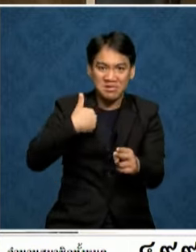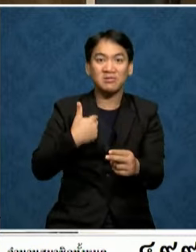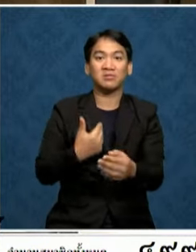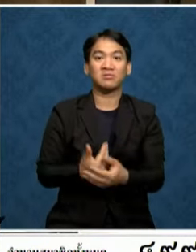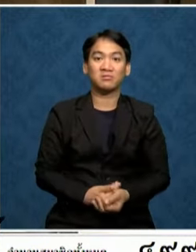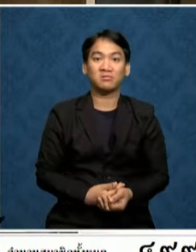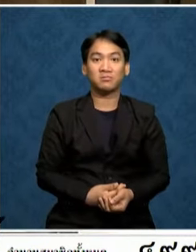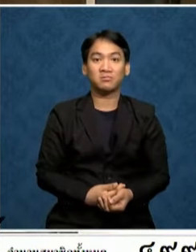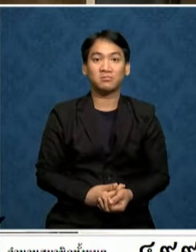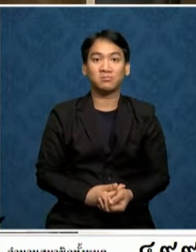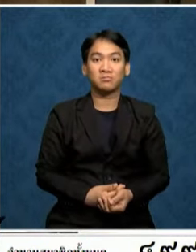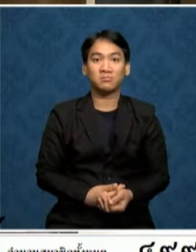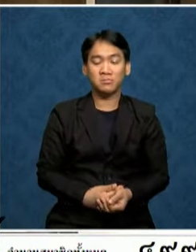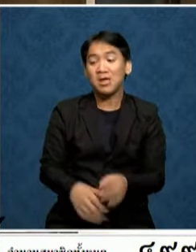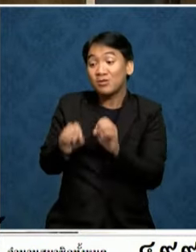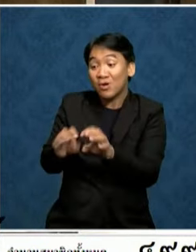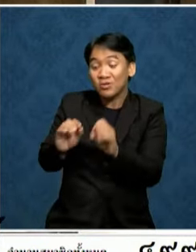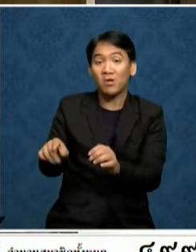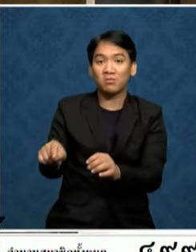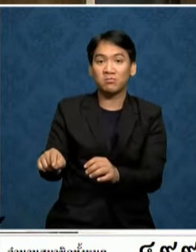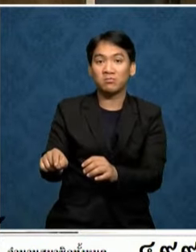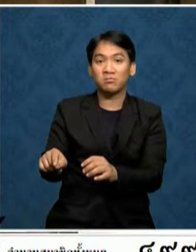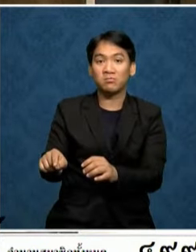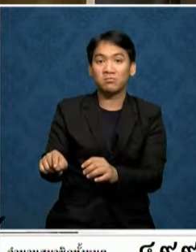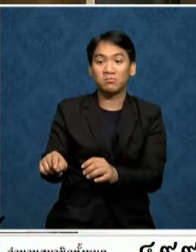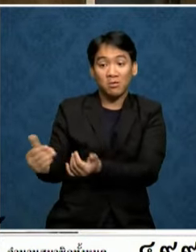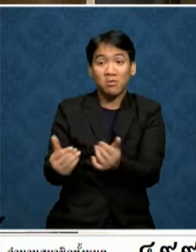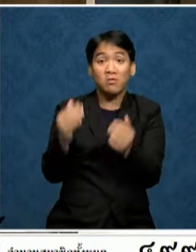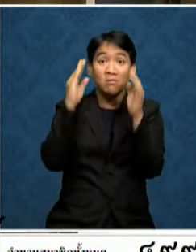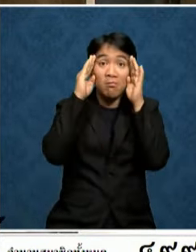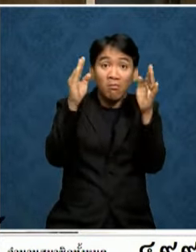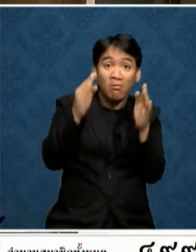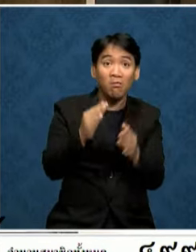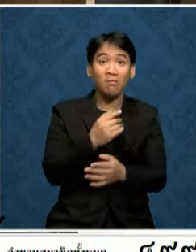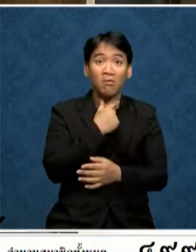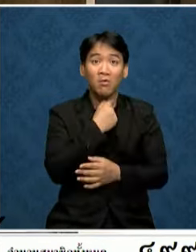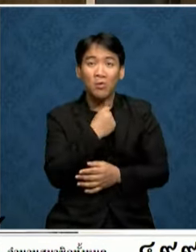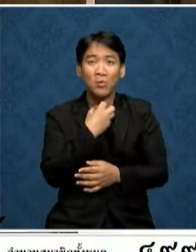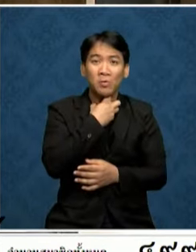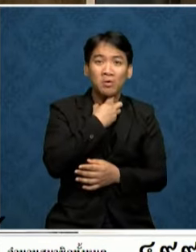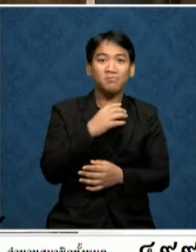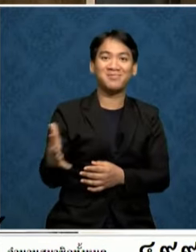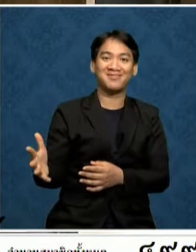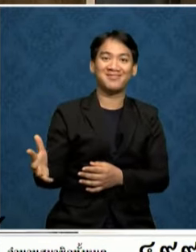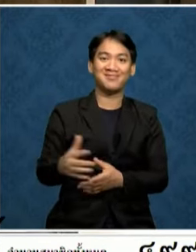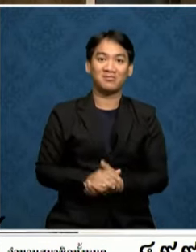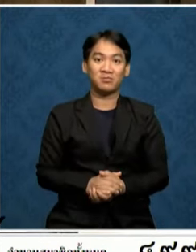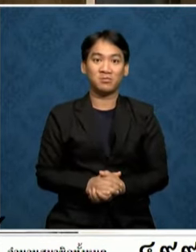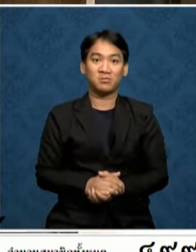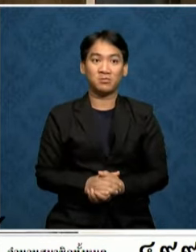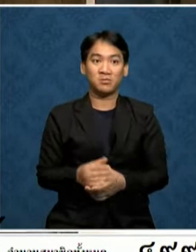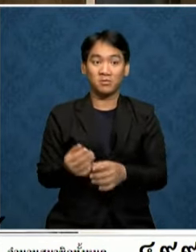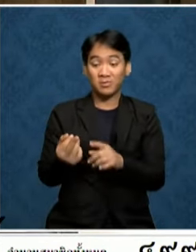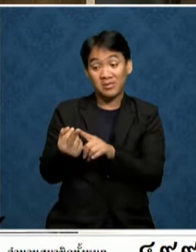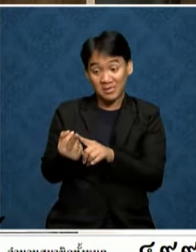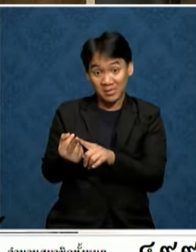ก็ไม่เห็นมีใครหมกมุ่นสักคนนะคะเขาก็เข้าใจด้วยซ้ำเป็นไทยครับเวลาครับอวัยวเพศของ